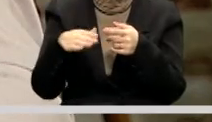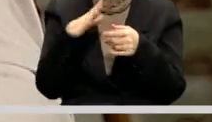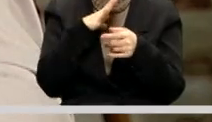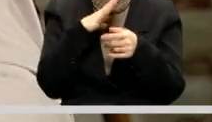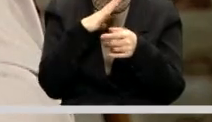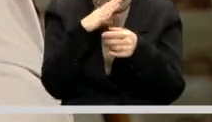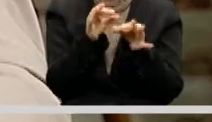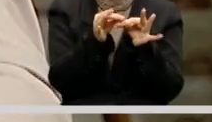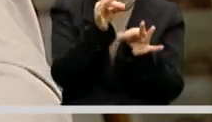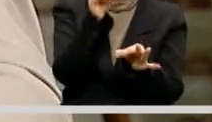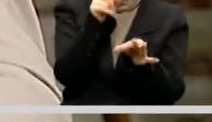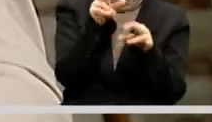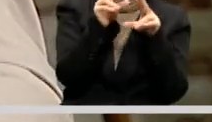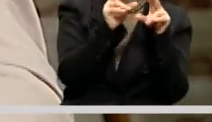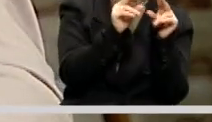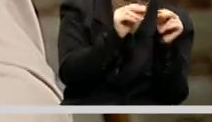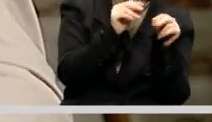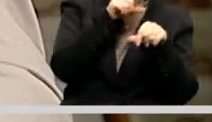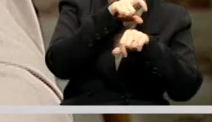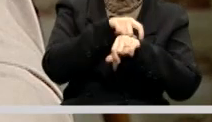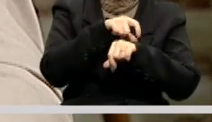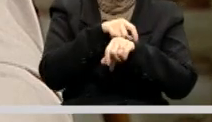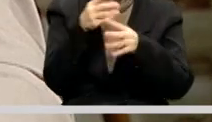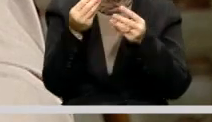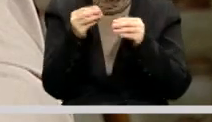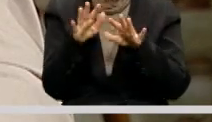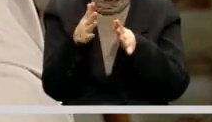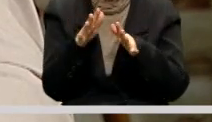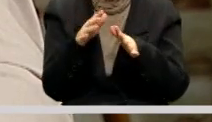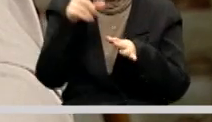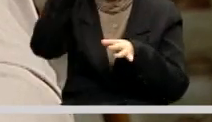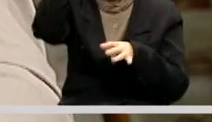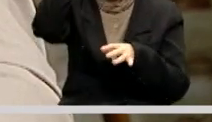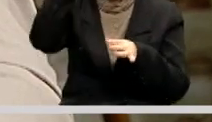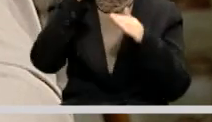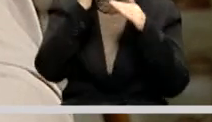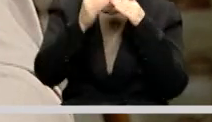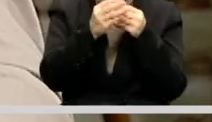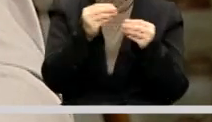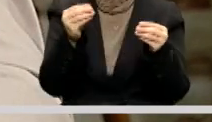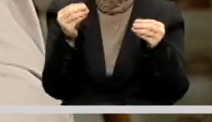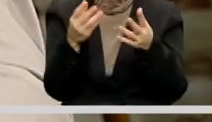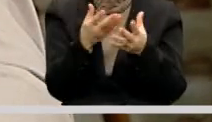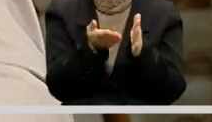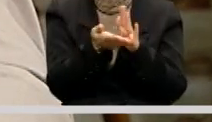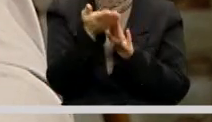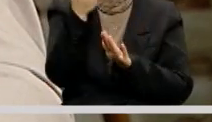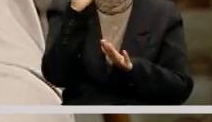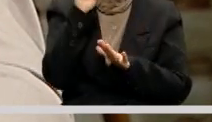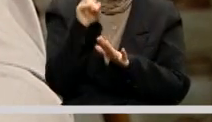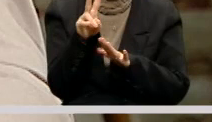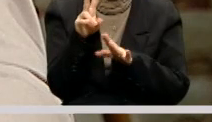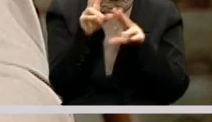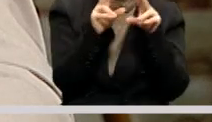hastalığı, altta yatan bir uyku hastalığını araştırmak gerekebiliyor. Türk toplumunda çok sık gördüğümüz uyku apnesi, gündüz